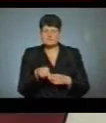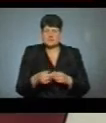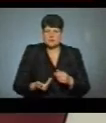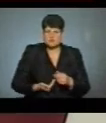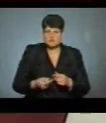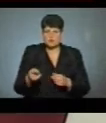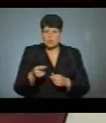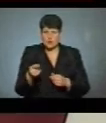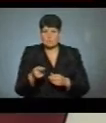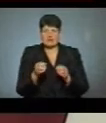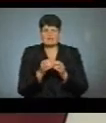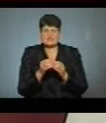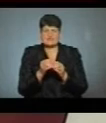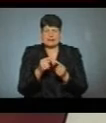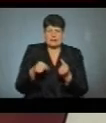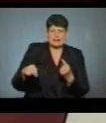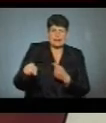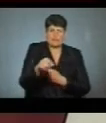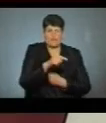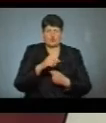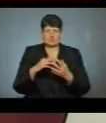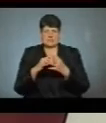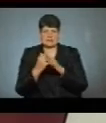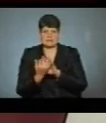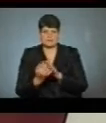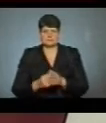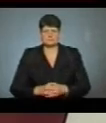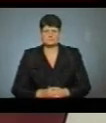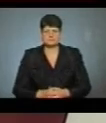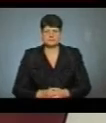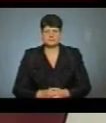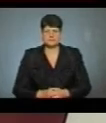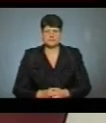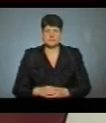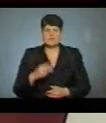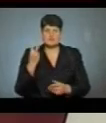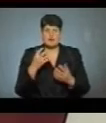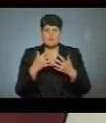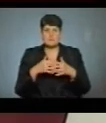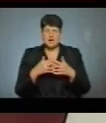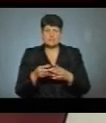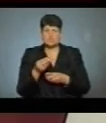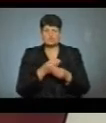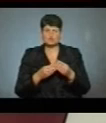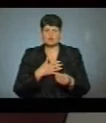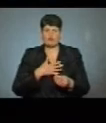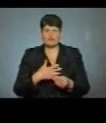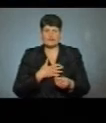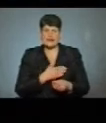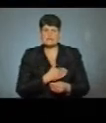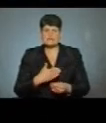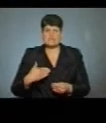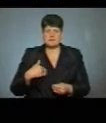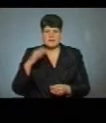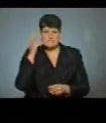у Тернополі та в 10 навколишніх селах, розповів Віталій Хоркавий. Два апарати штучної вентиляції легень німецького